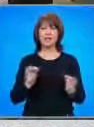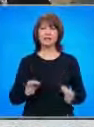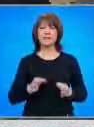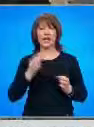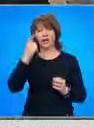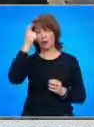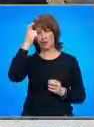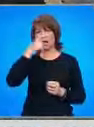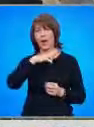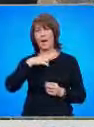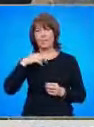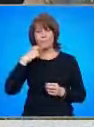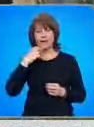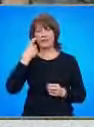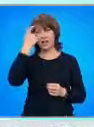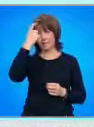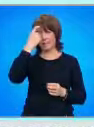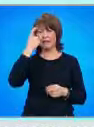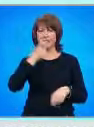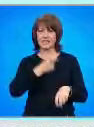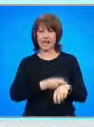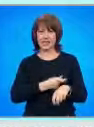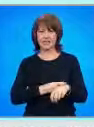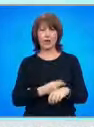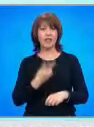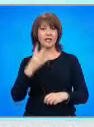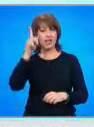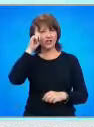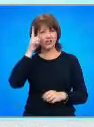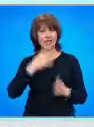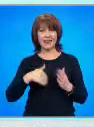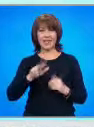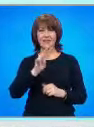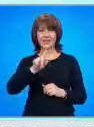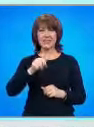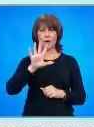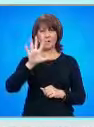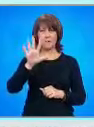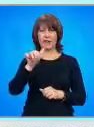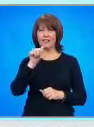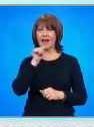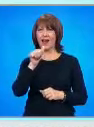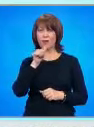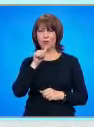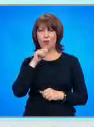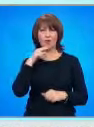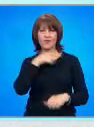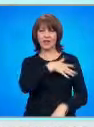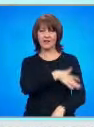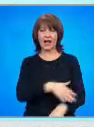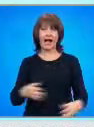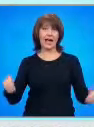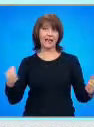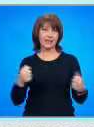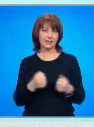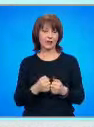на полицията от Стара Загора. Две жени с над 2,5 промила алкохол в кръвта предизвикаха катастрофи в